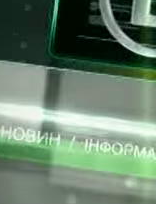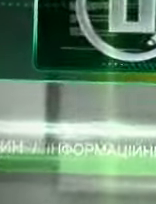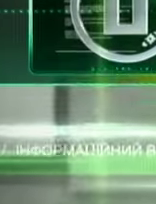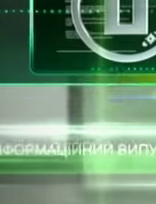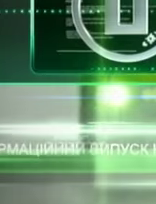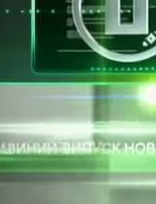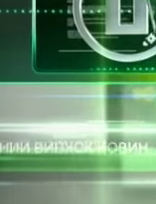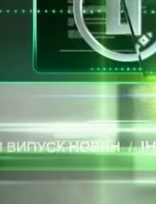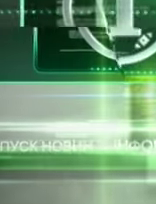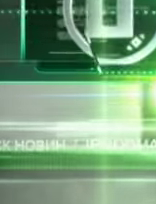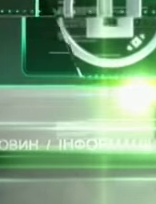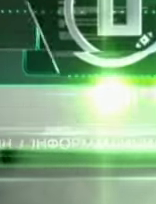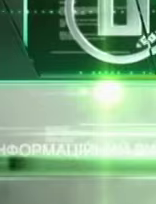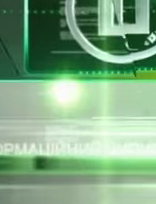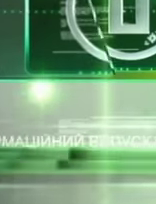Музика